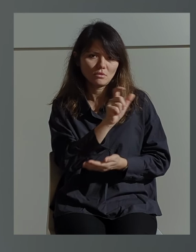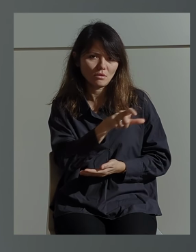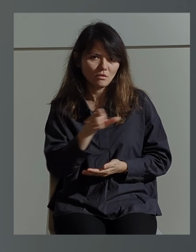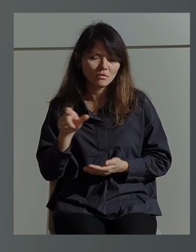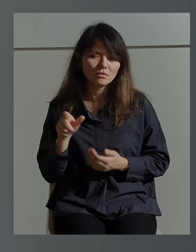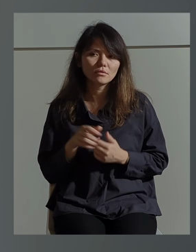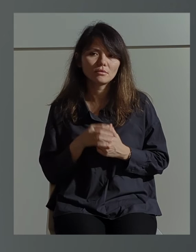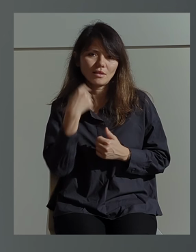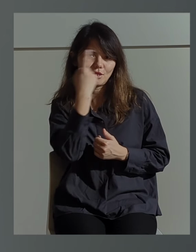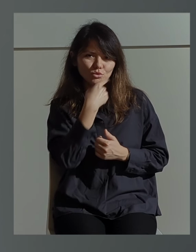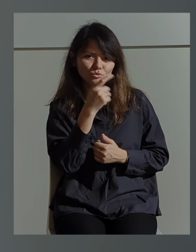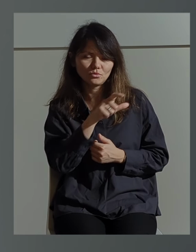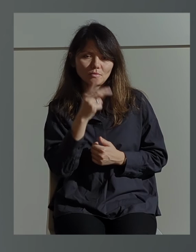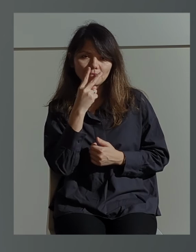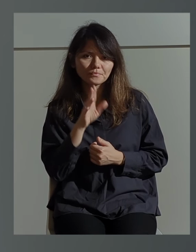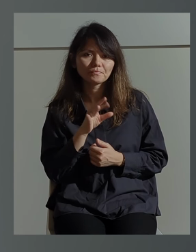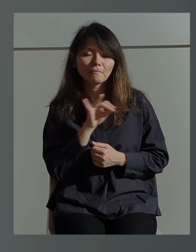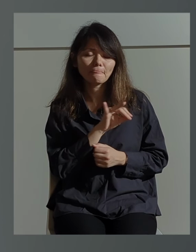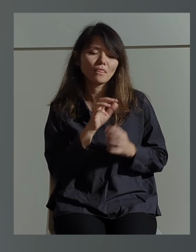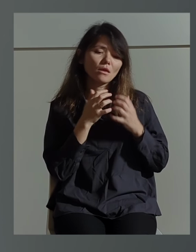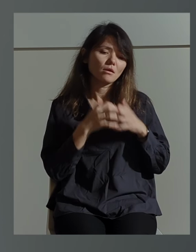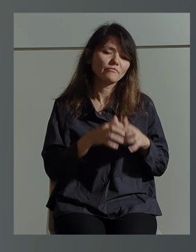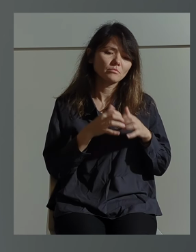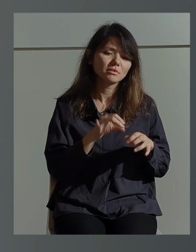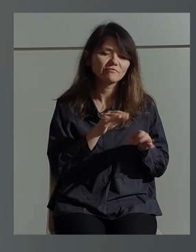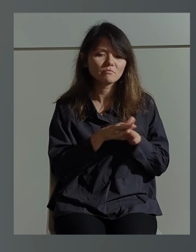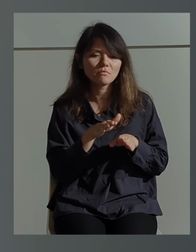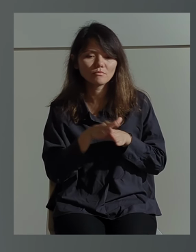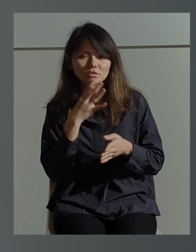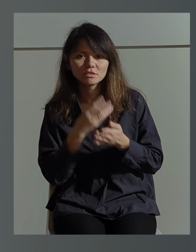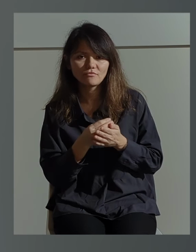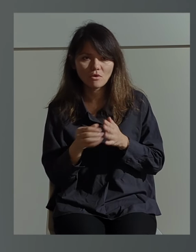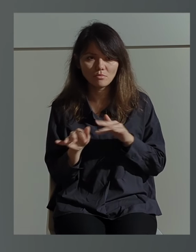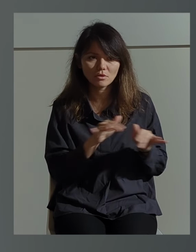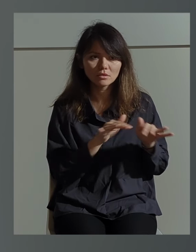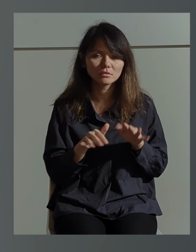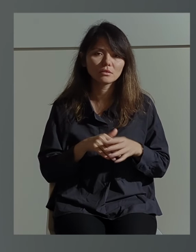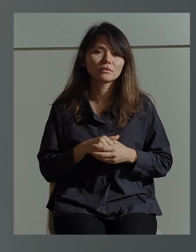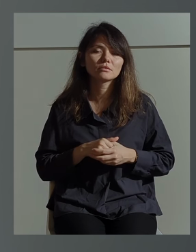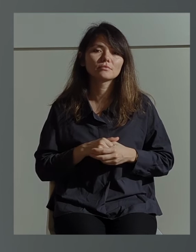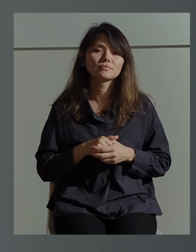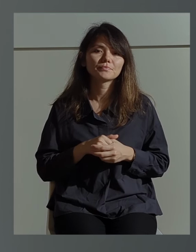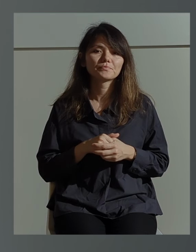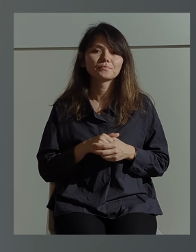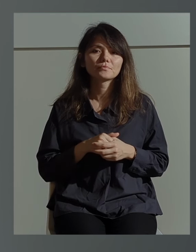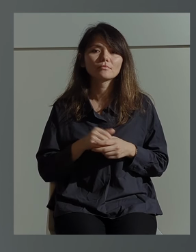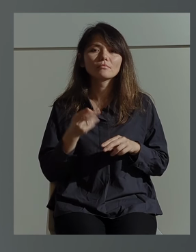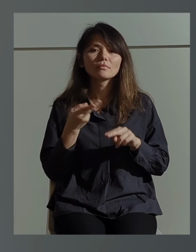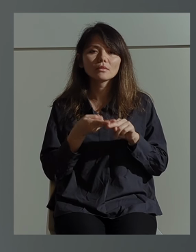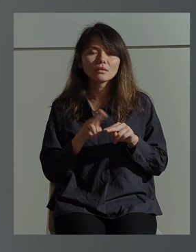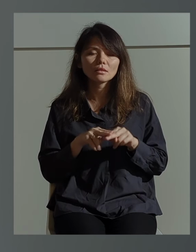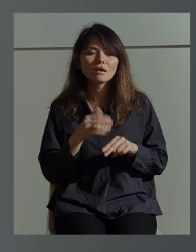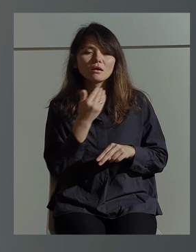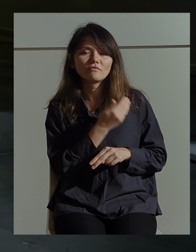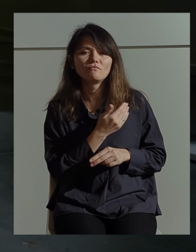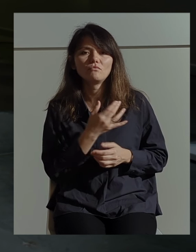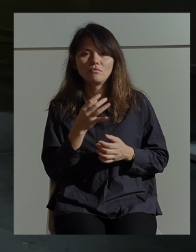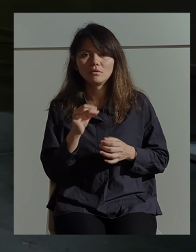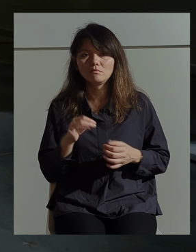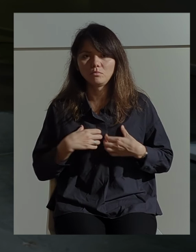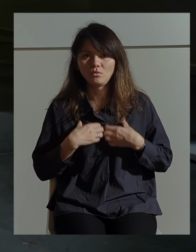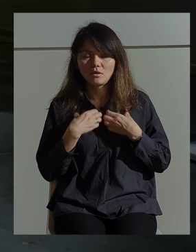и автоматически исполняет все свои процессы и вот это конечно его Пугало